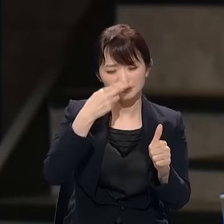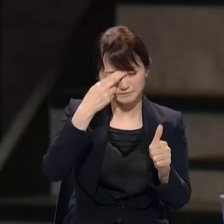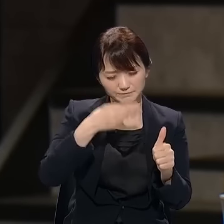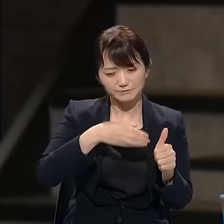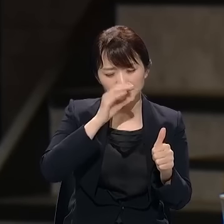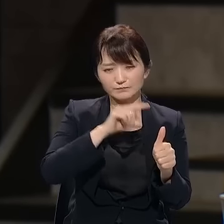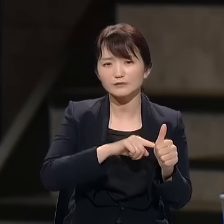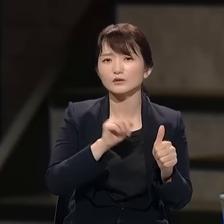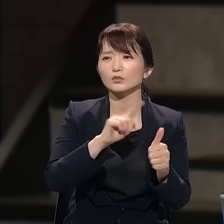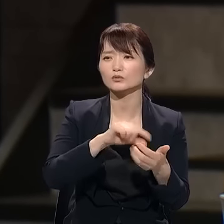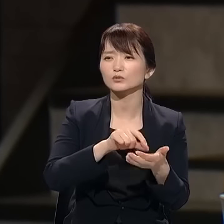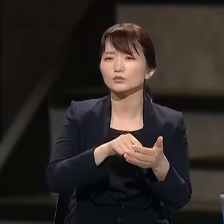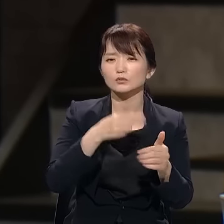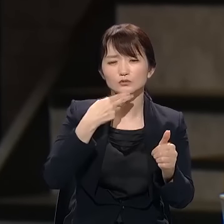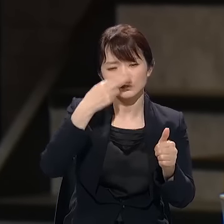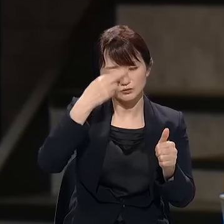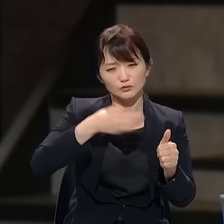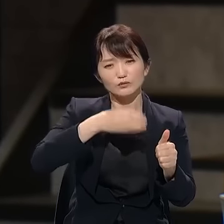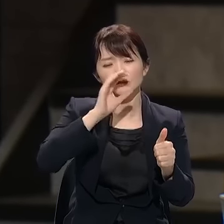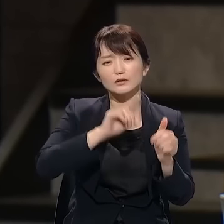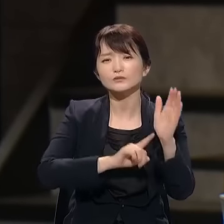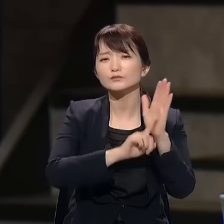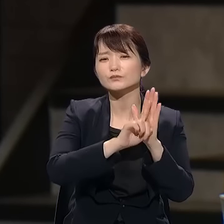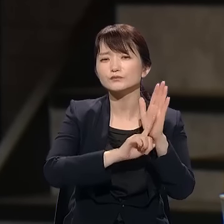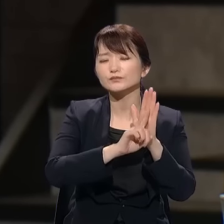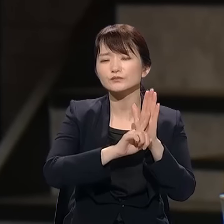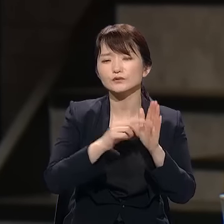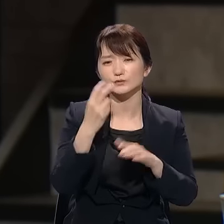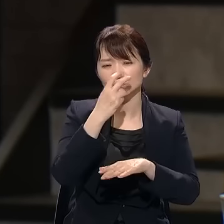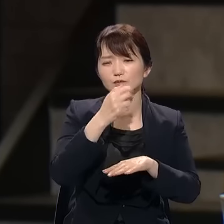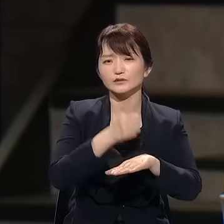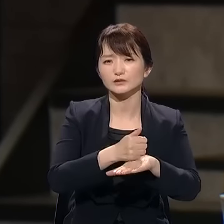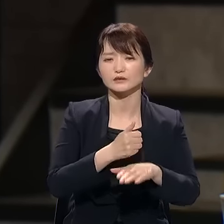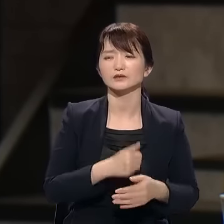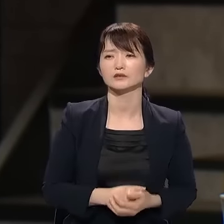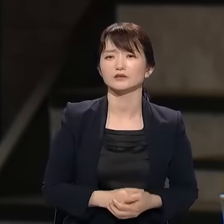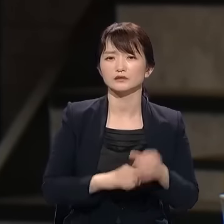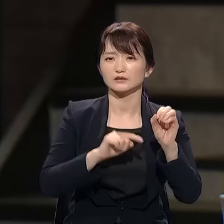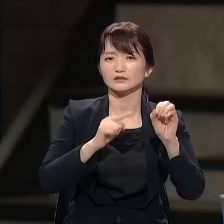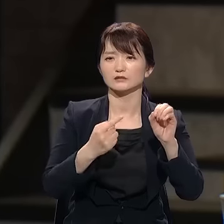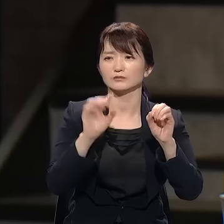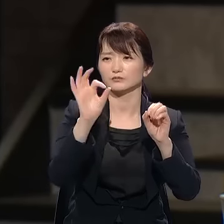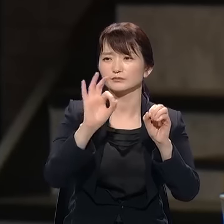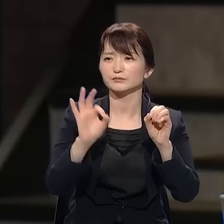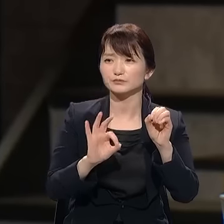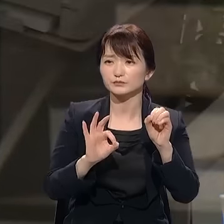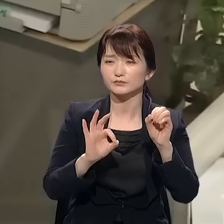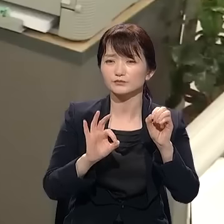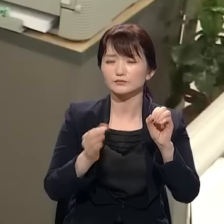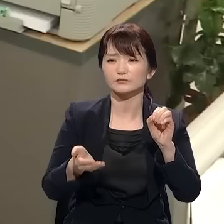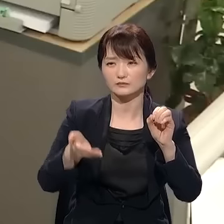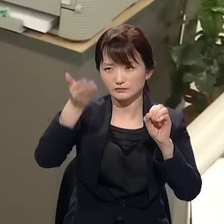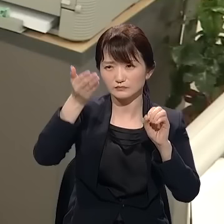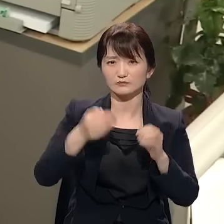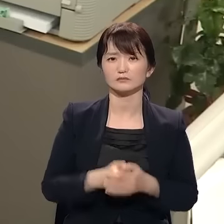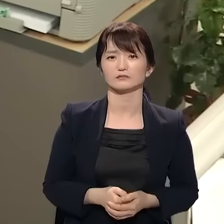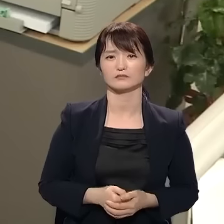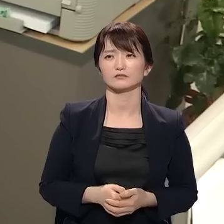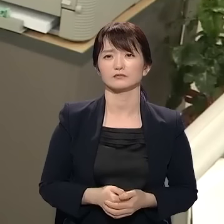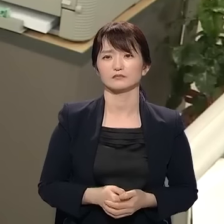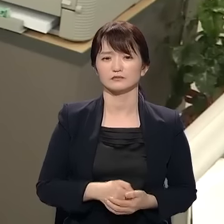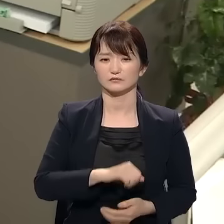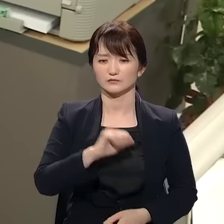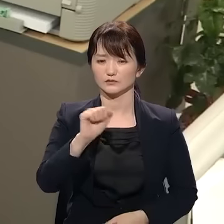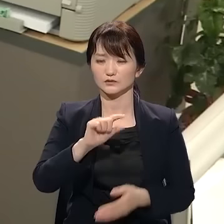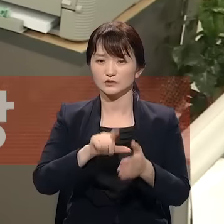하니까 어느 정도 마셨는가 그 혈중 알콜농도 을 해보니까 0.1% 정도 이상이라고 하니까 뭐 운전으로